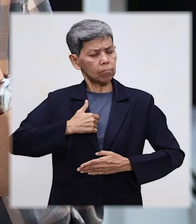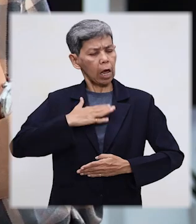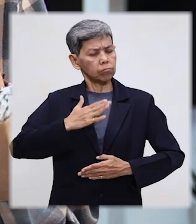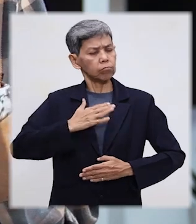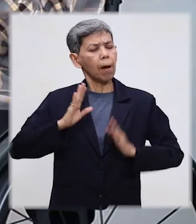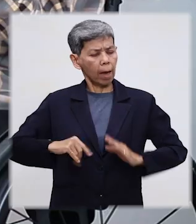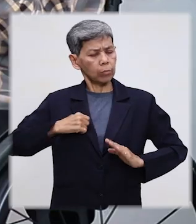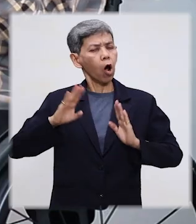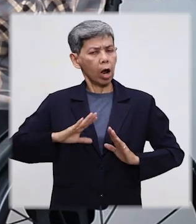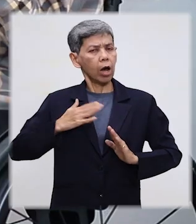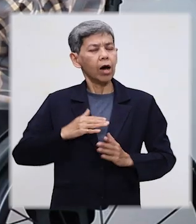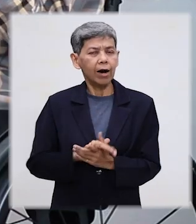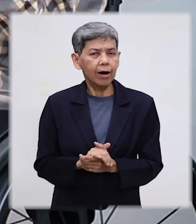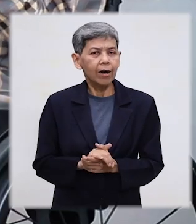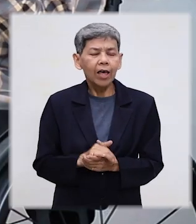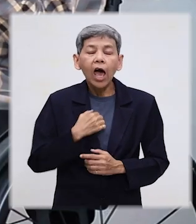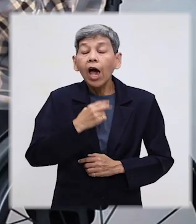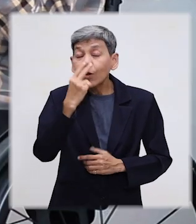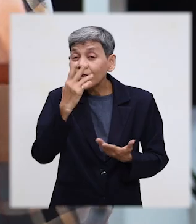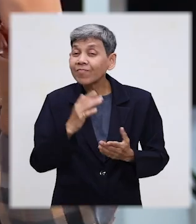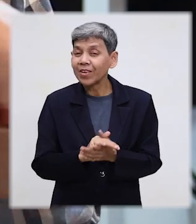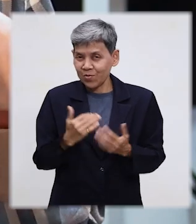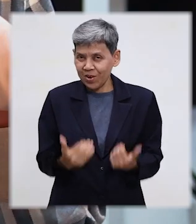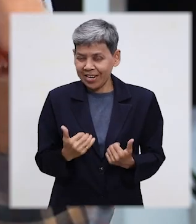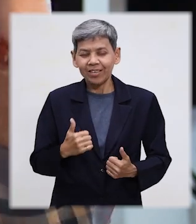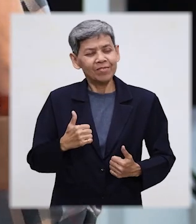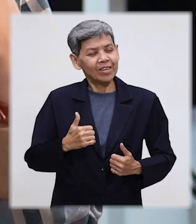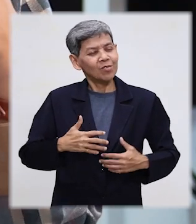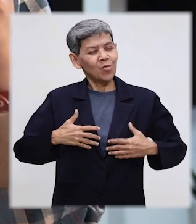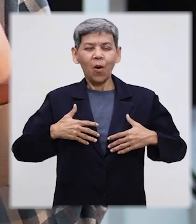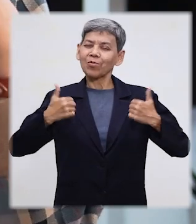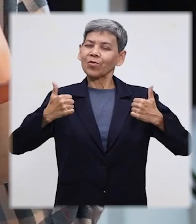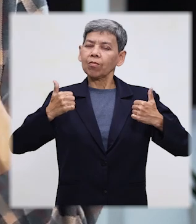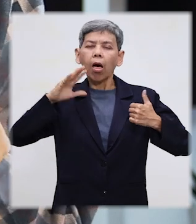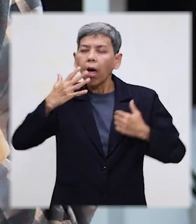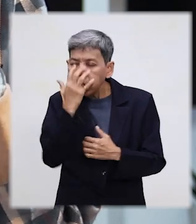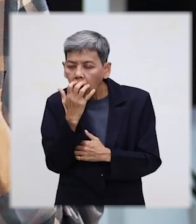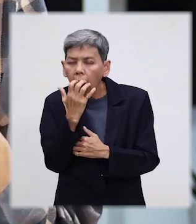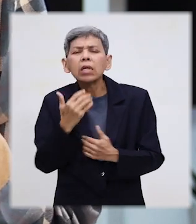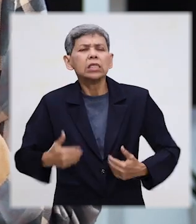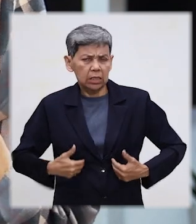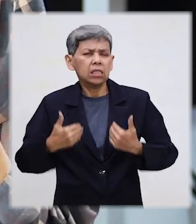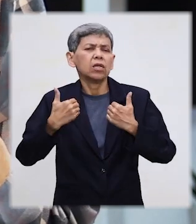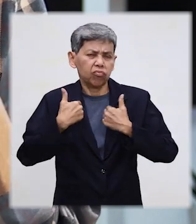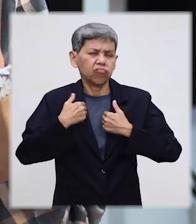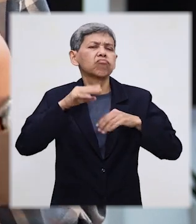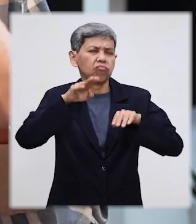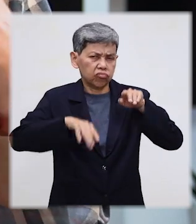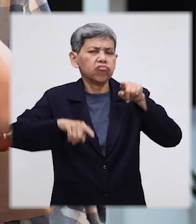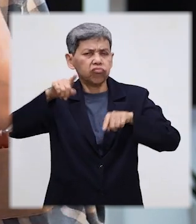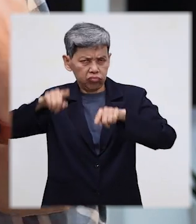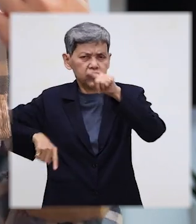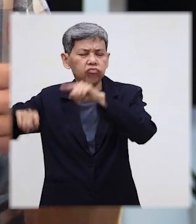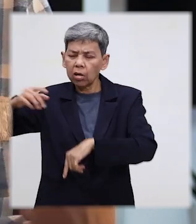ครตัวเราอะให้มองว่าวันนี้สุขเดี๋ยวพรุ่งนี้ทุกข์แต่มันคือสีสันของชีวิต อะไรอย่างเงี้ย